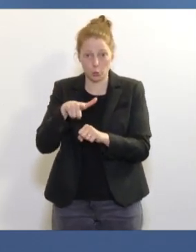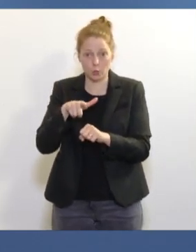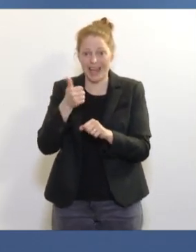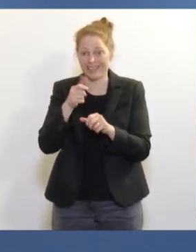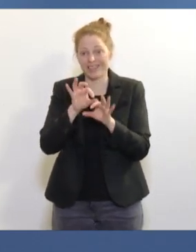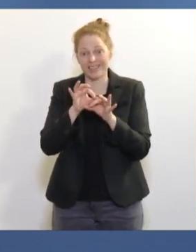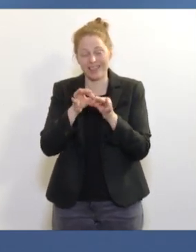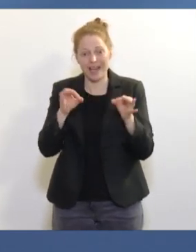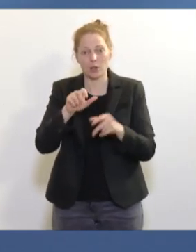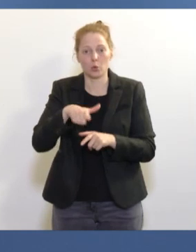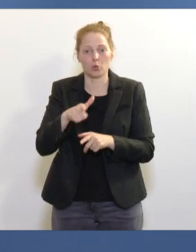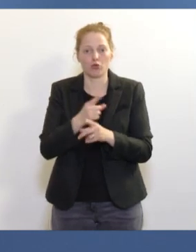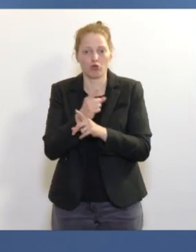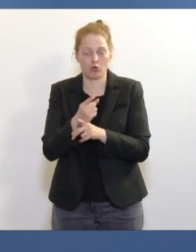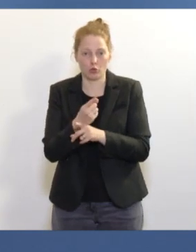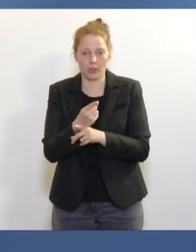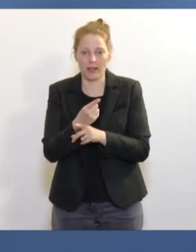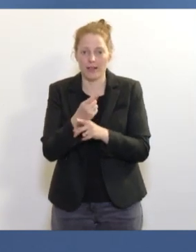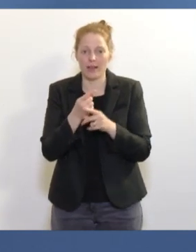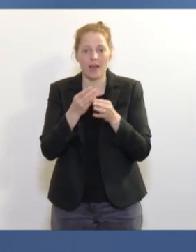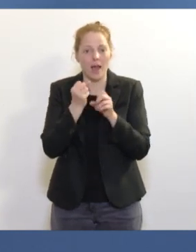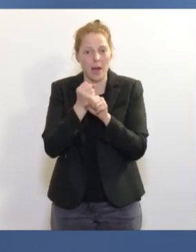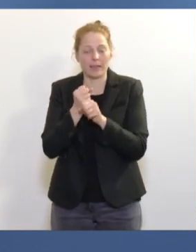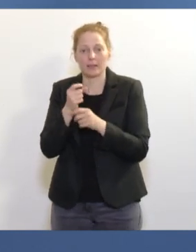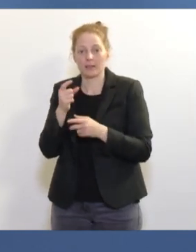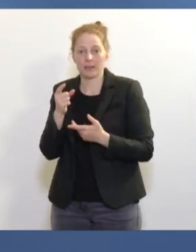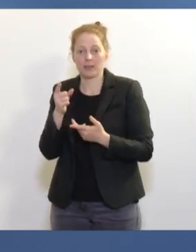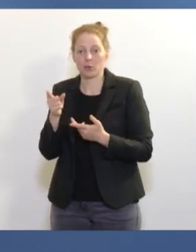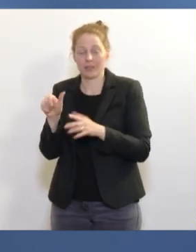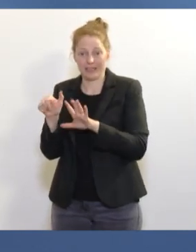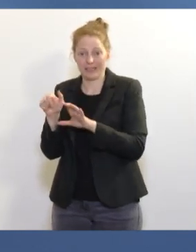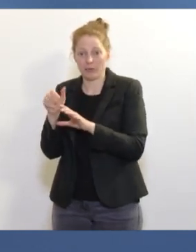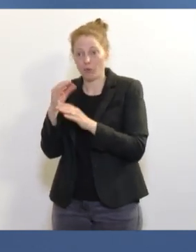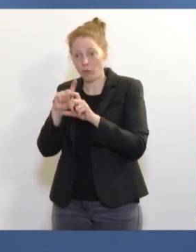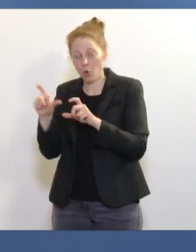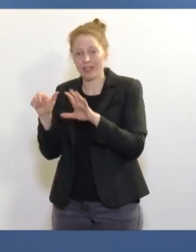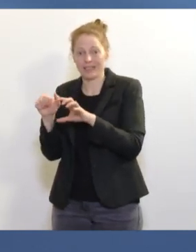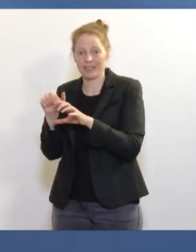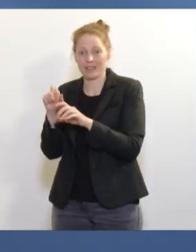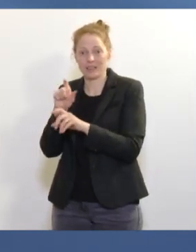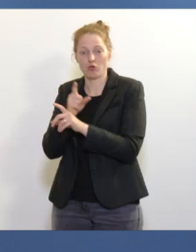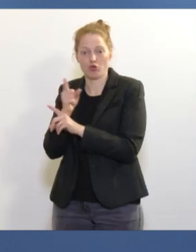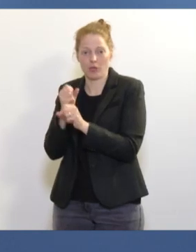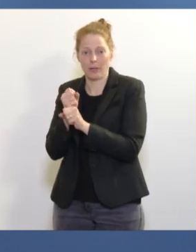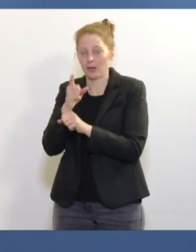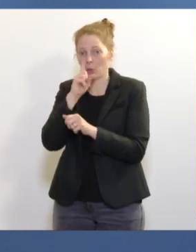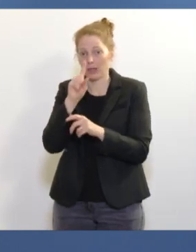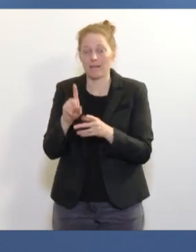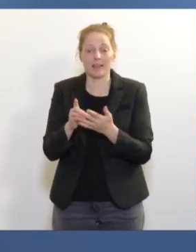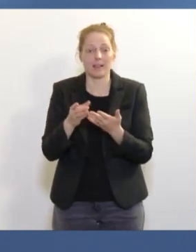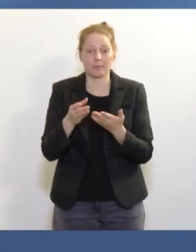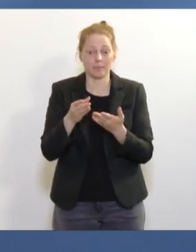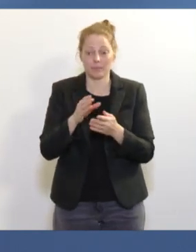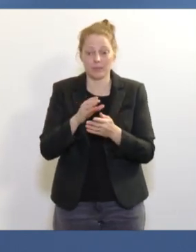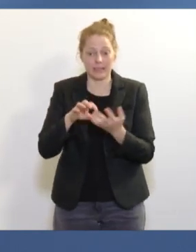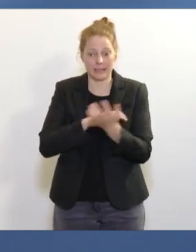schaffen. Bei der nämlich der Gelegenheit habe ich ganz klar gesagt, dass wenn die Tat der Krise rüber ist, wir auf den anderen Modellwerten zurückkommen,